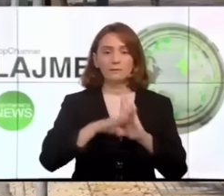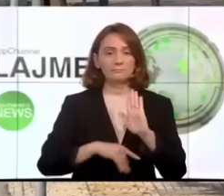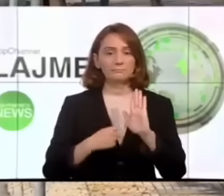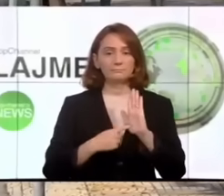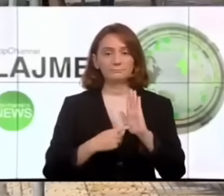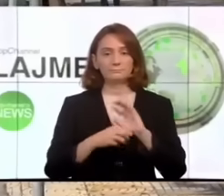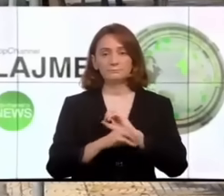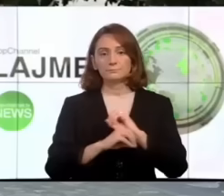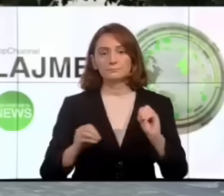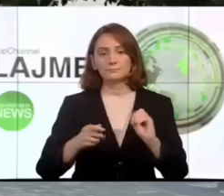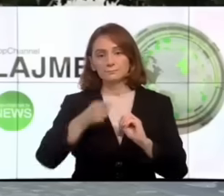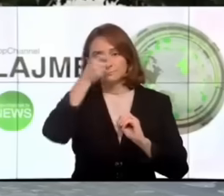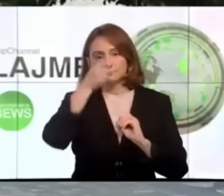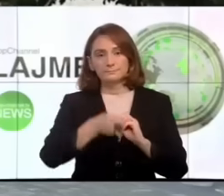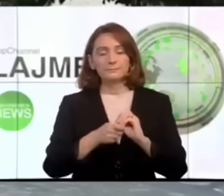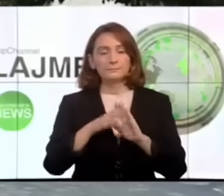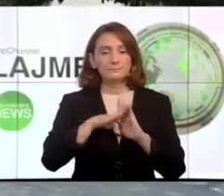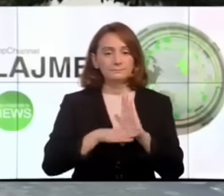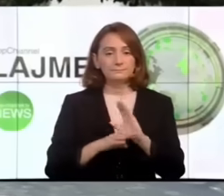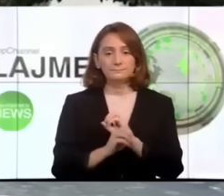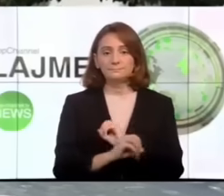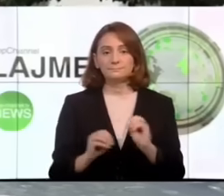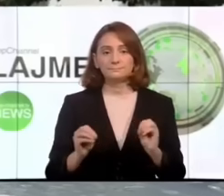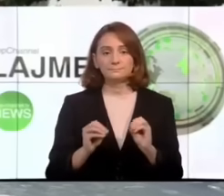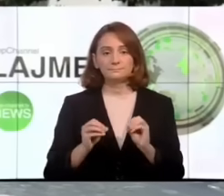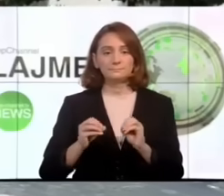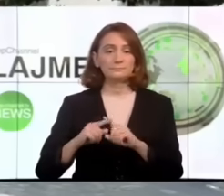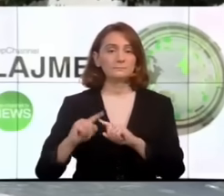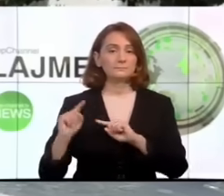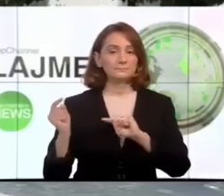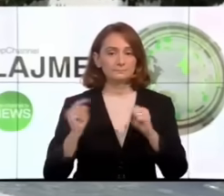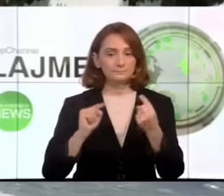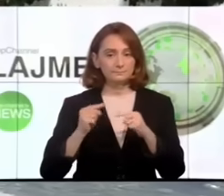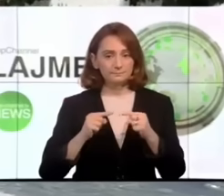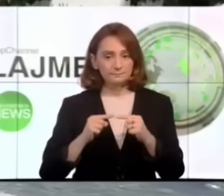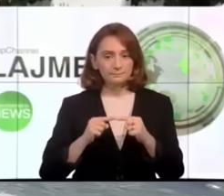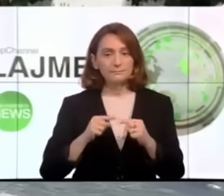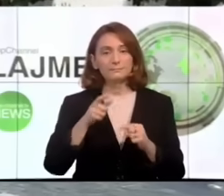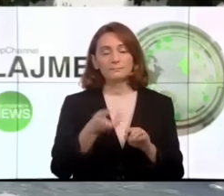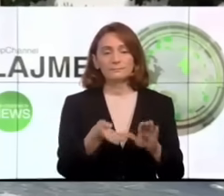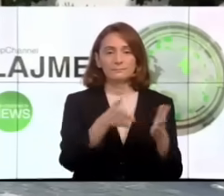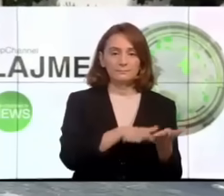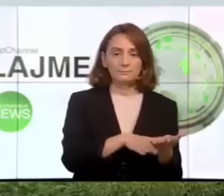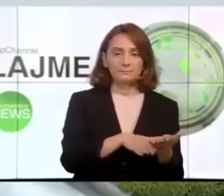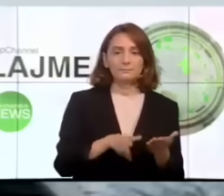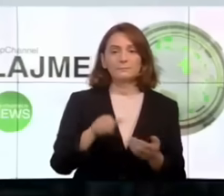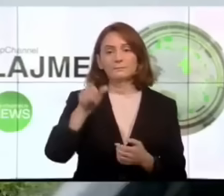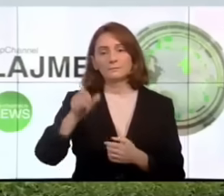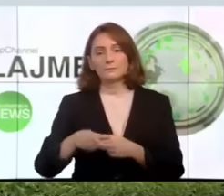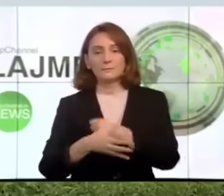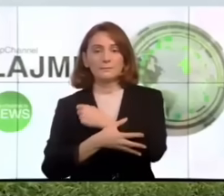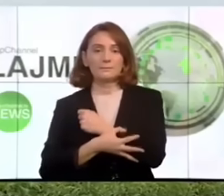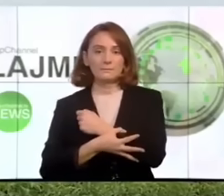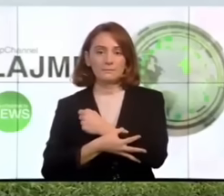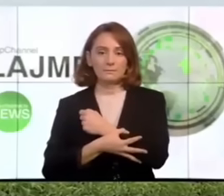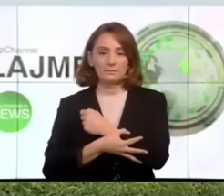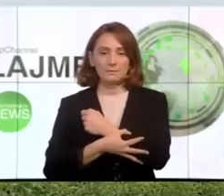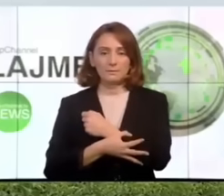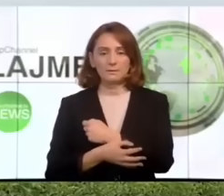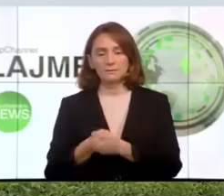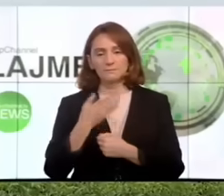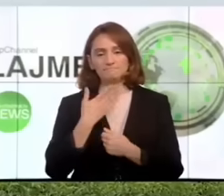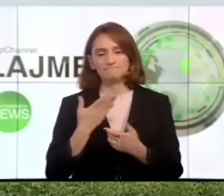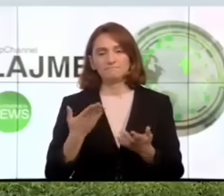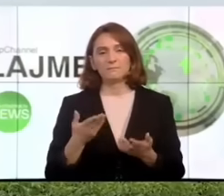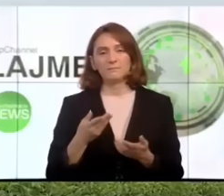nuk zbatohet ligji. Ndërkohë, pas përplasjes fizike, policia e Shkodrës arrestoi autorin Censela, të cilit pas kontrollit